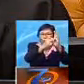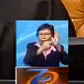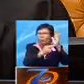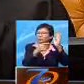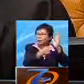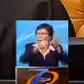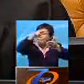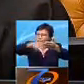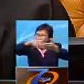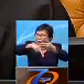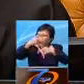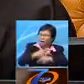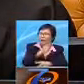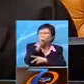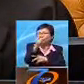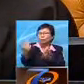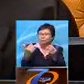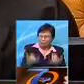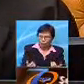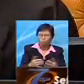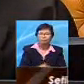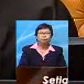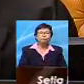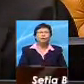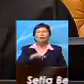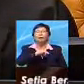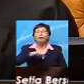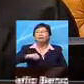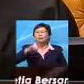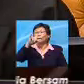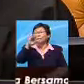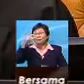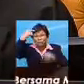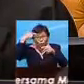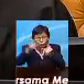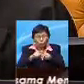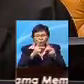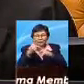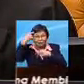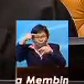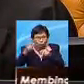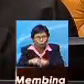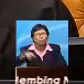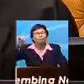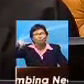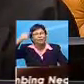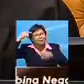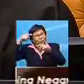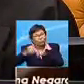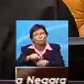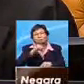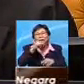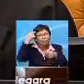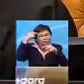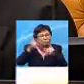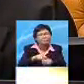ini dibacakan kali yang kedua sekarang. Ahli-ahli yang berhormat, yang bersetuju kata bersetuju. Yang tidak bersetuju